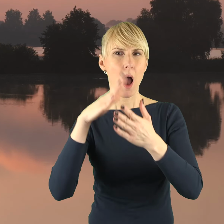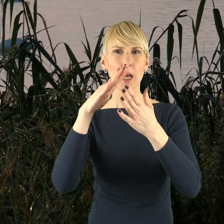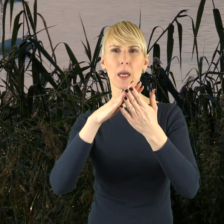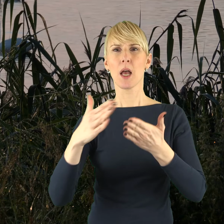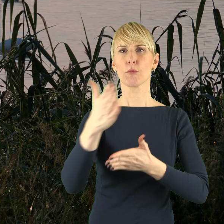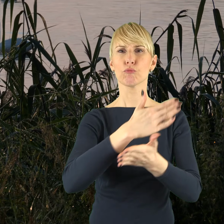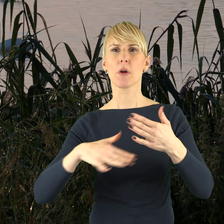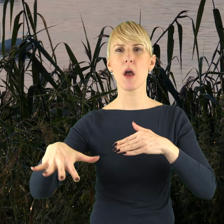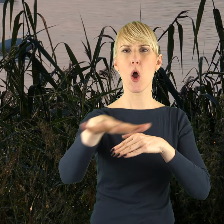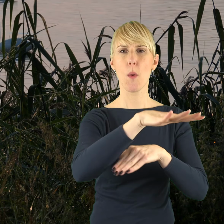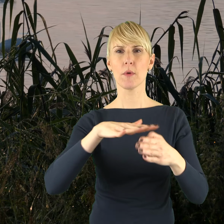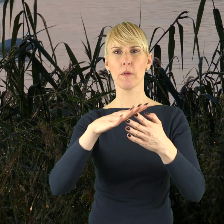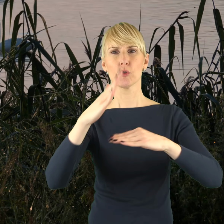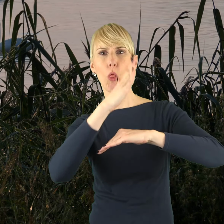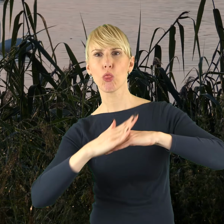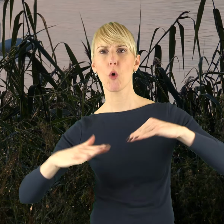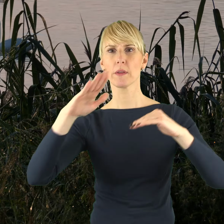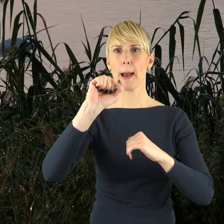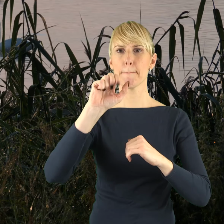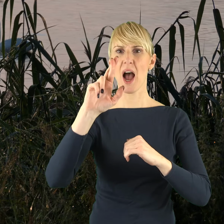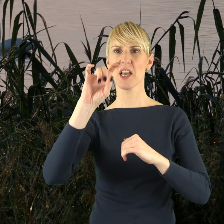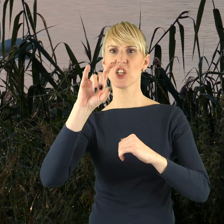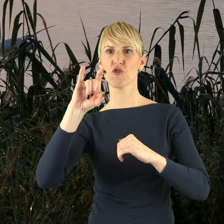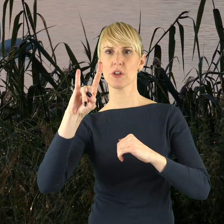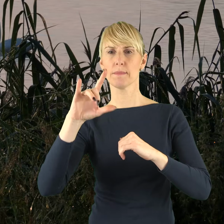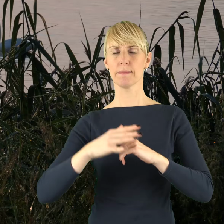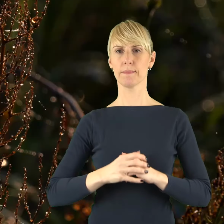Parku Krajobrazowego Dolina Baryczy.